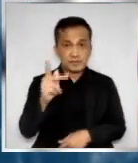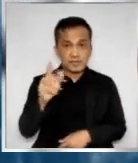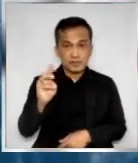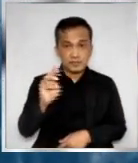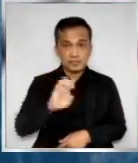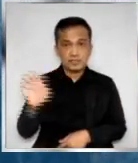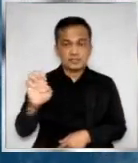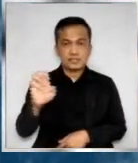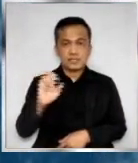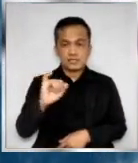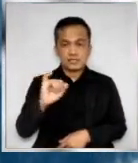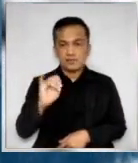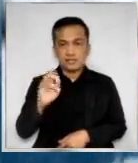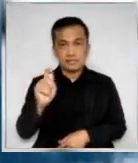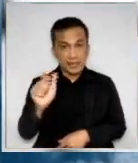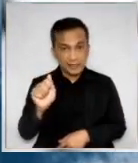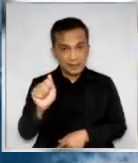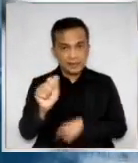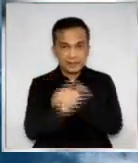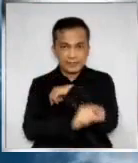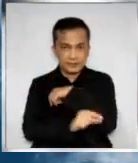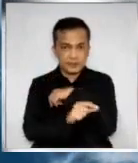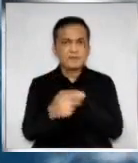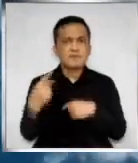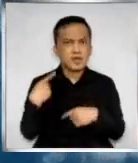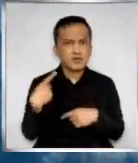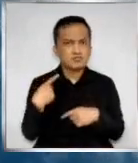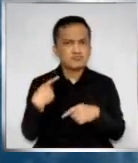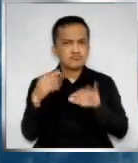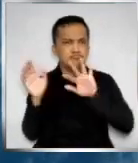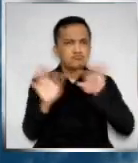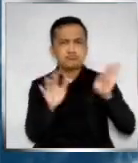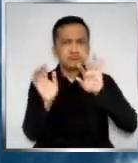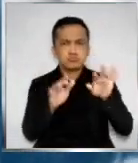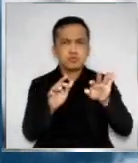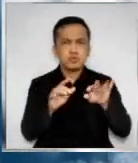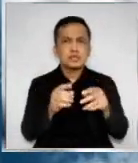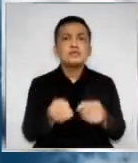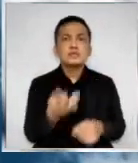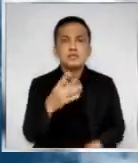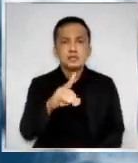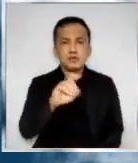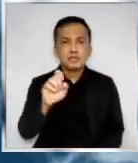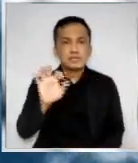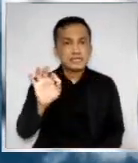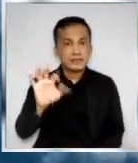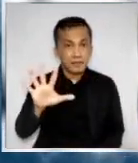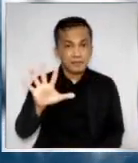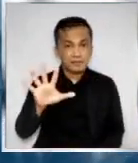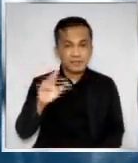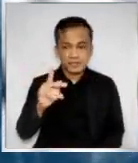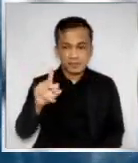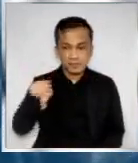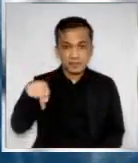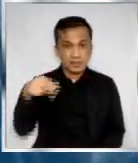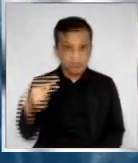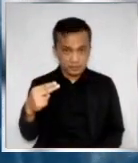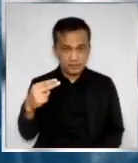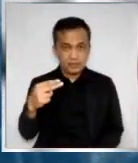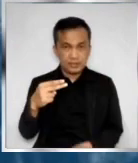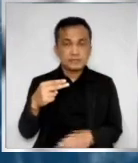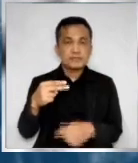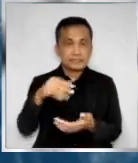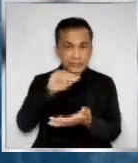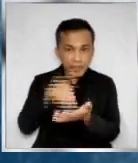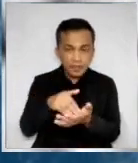Infanta, Quezon. At taglay nito ngayon ang lakas ng hanging nasa 195 kilometers per hour malapit sa kita. At ang kanyang bugso, mga